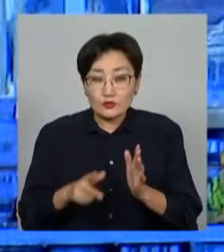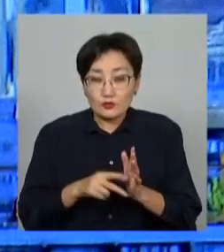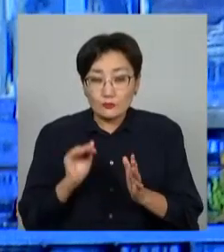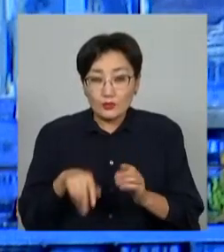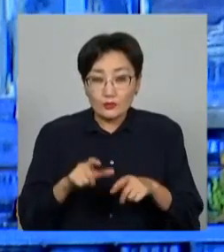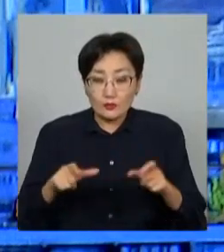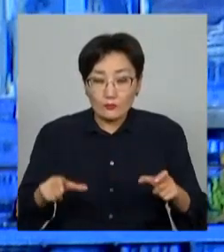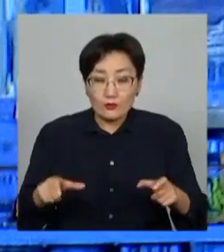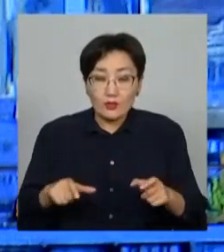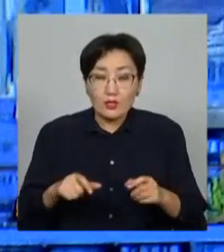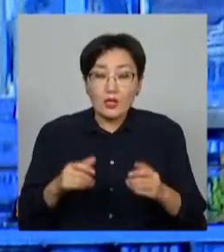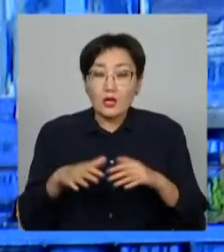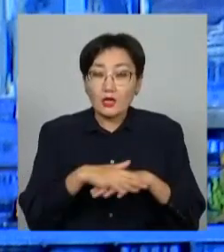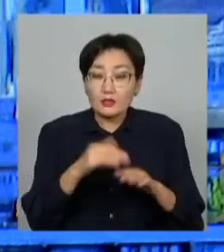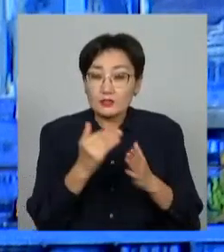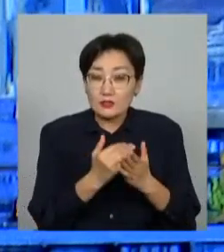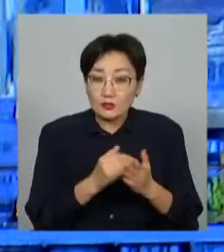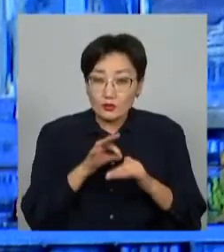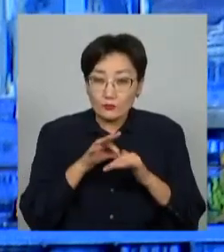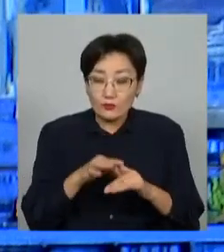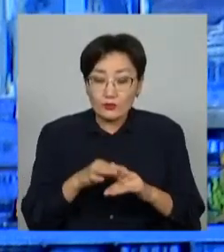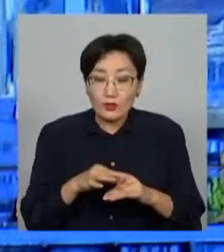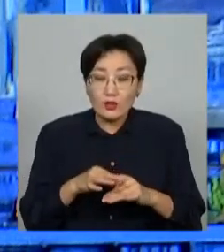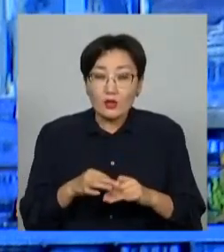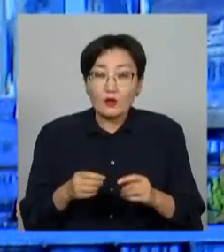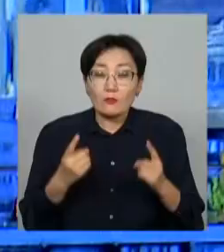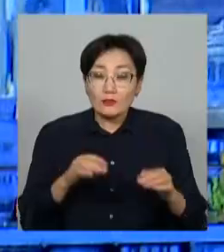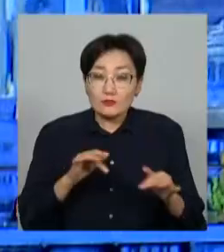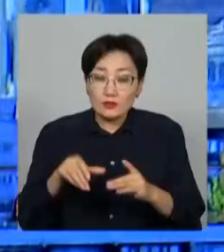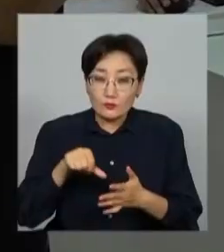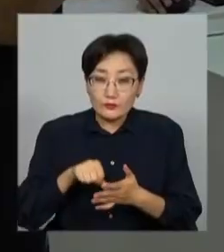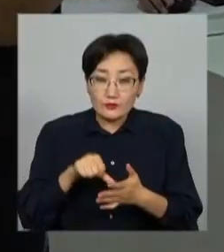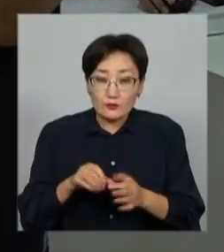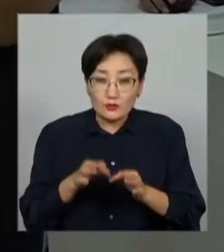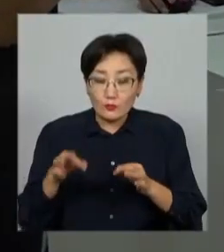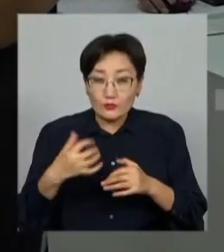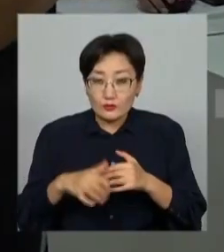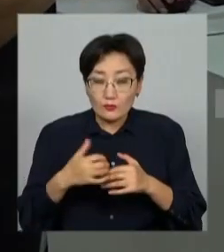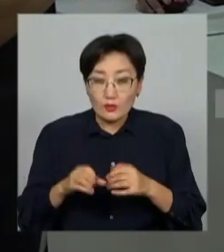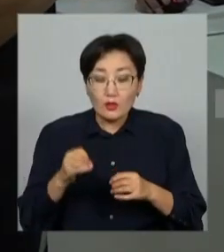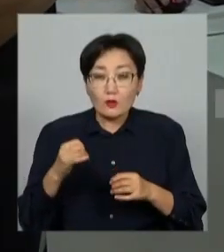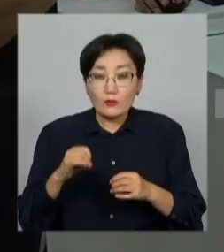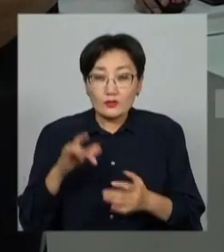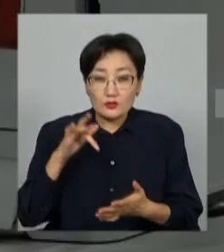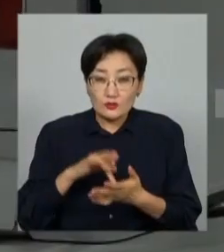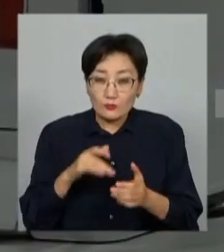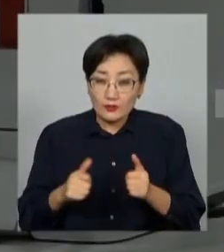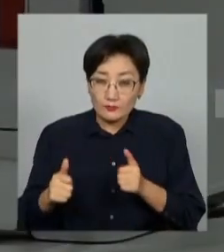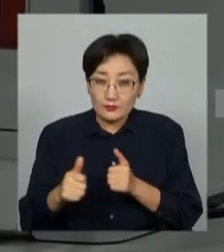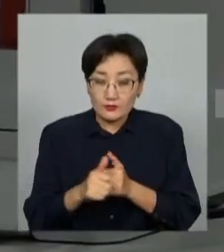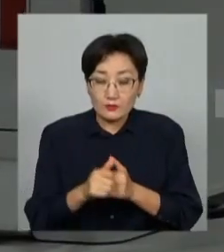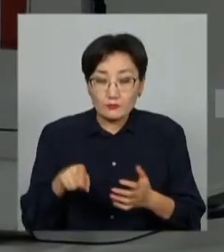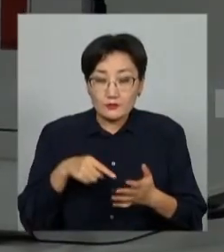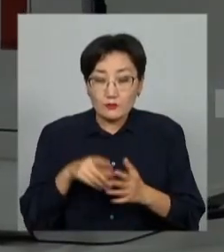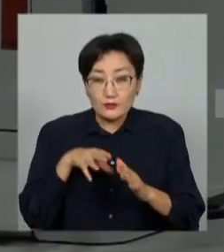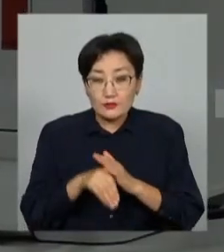2 188 000-нан астам тұрғын халық санағынан өтті. Осылайша ел үшін елеулі науқанға қатысу бойынша өңірлер арасында оңтүстік Астанамыз көш бастап тұр.